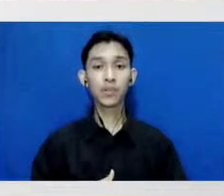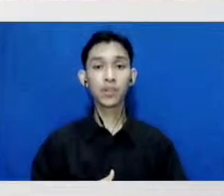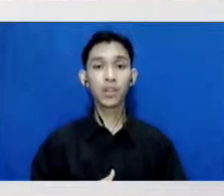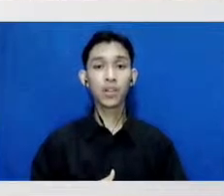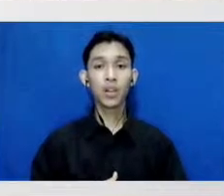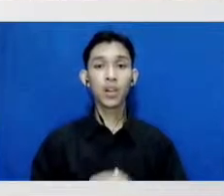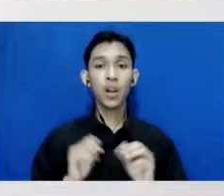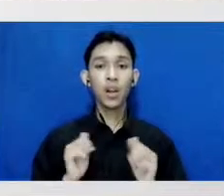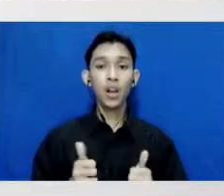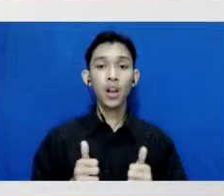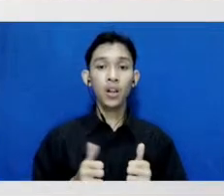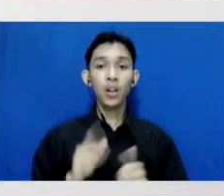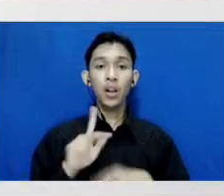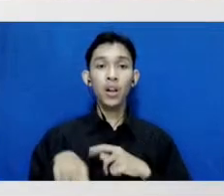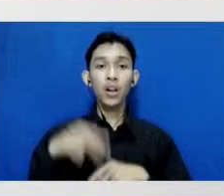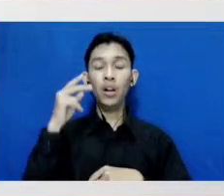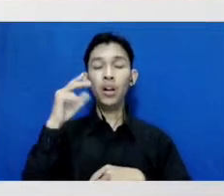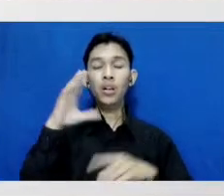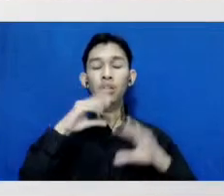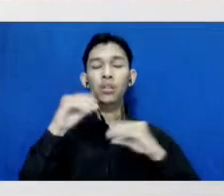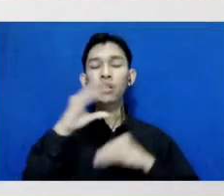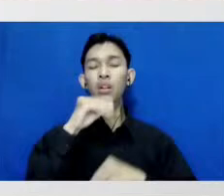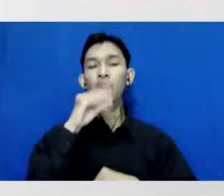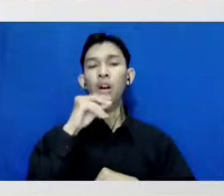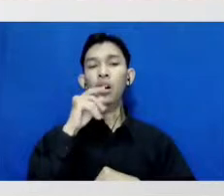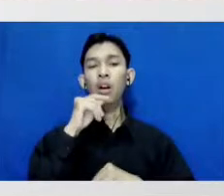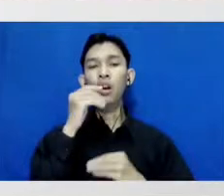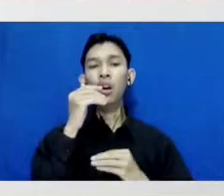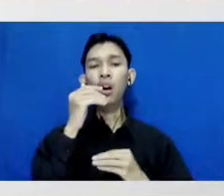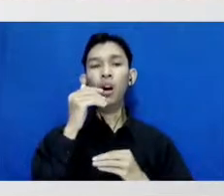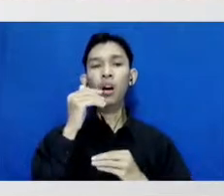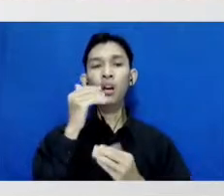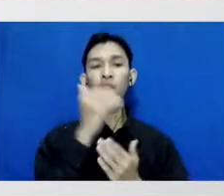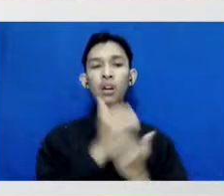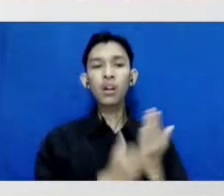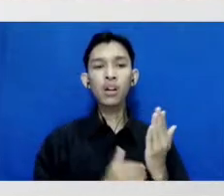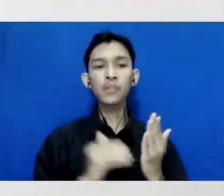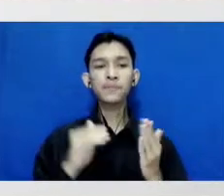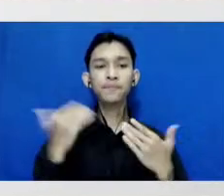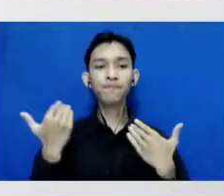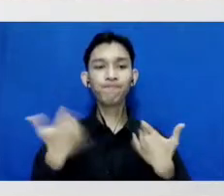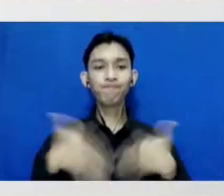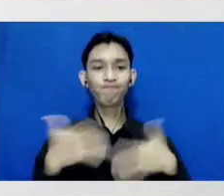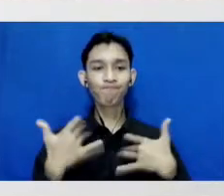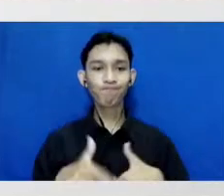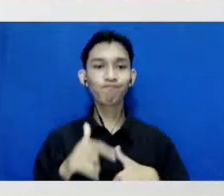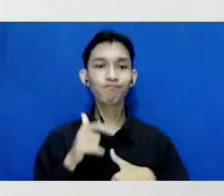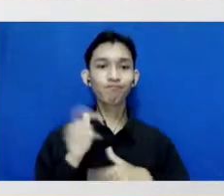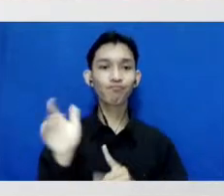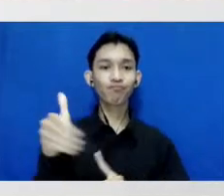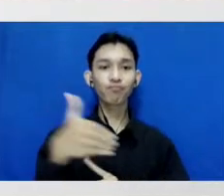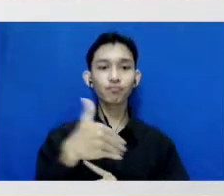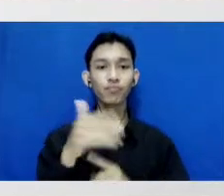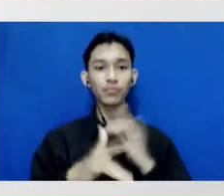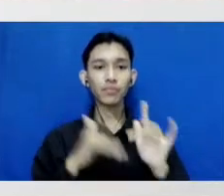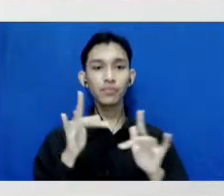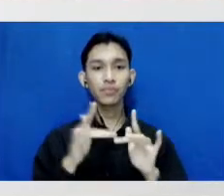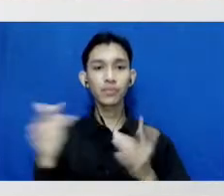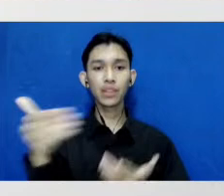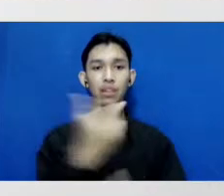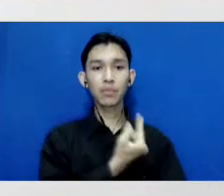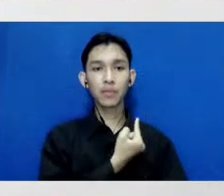Baik, kalau kita berbicara mengenai policy and practice in the protection of digital data privacy yang diharapkan